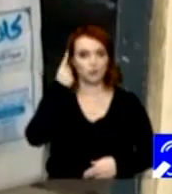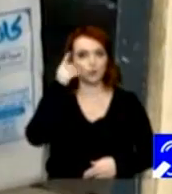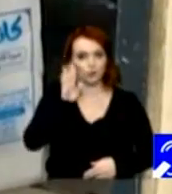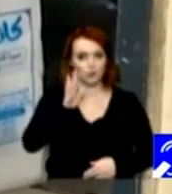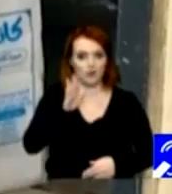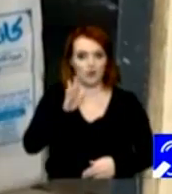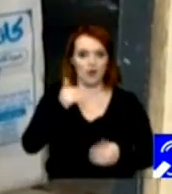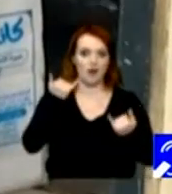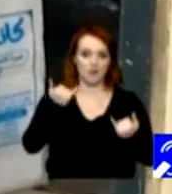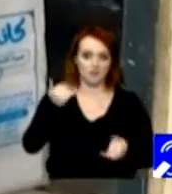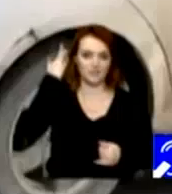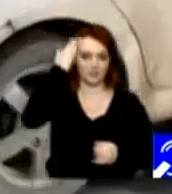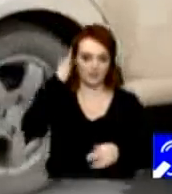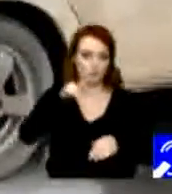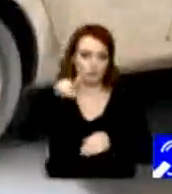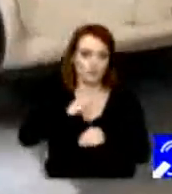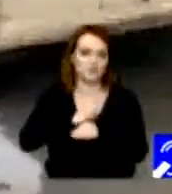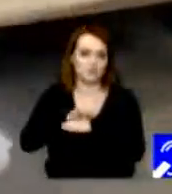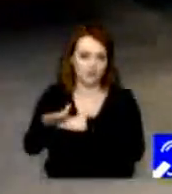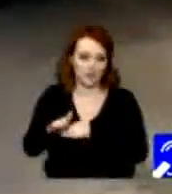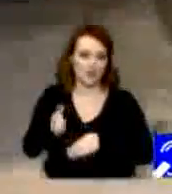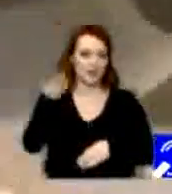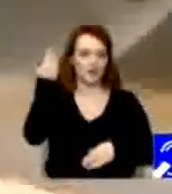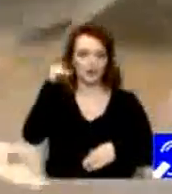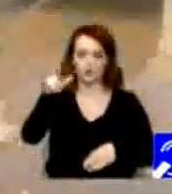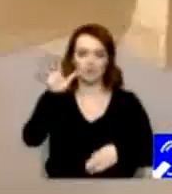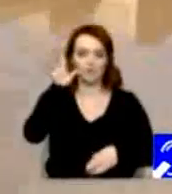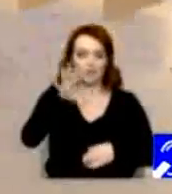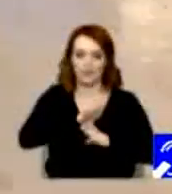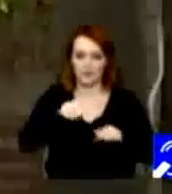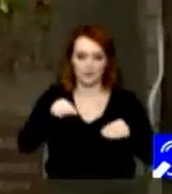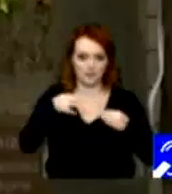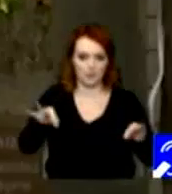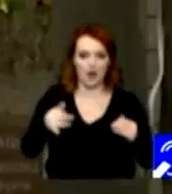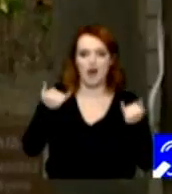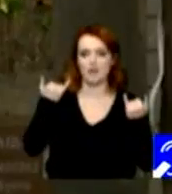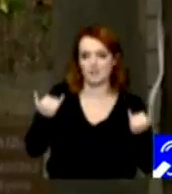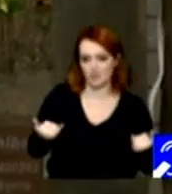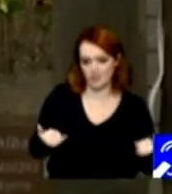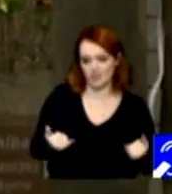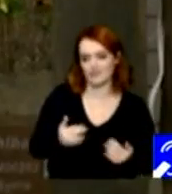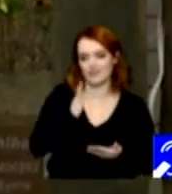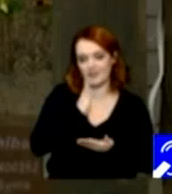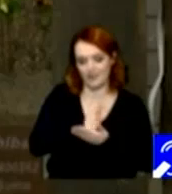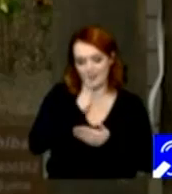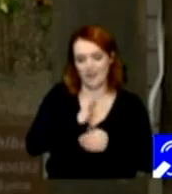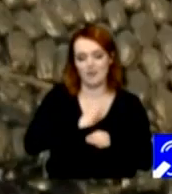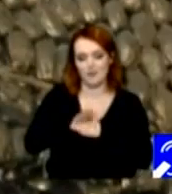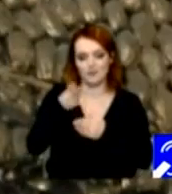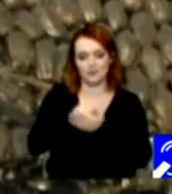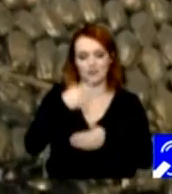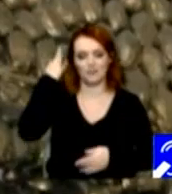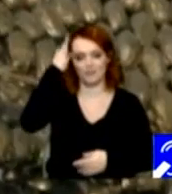permite să își facă visele realitate adună sâmburi de la vecini și prieteni și petrece ore în șir realizăm bijuterii